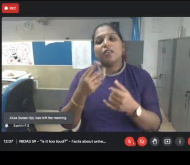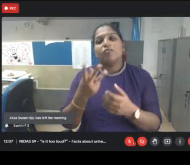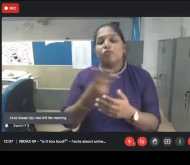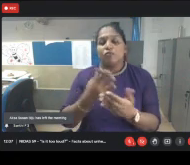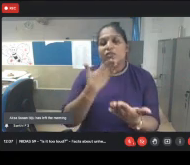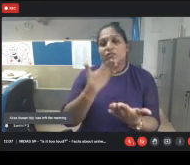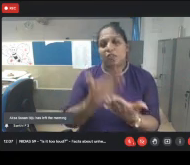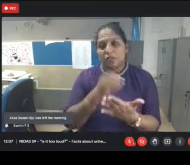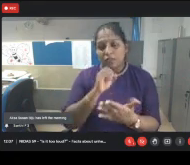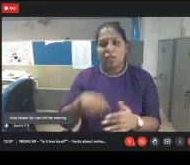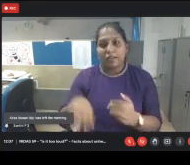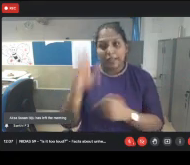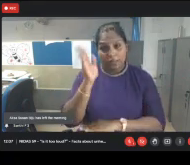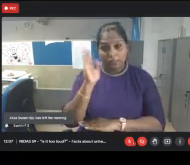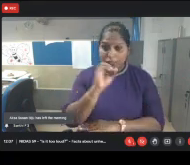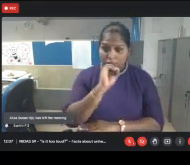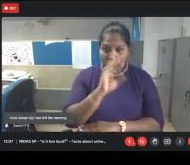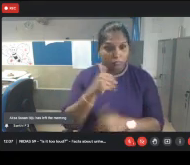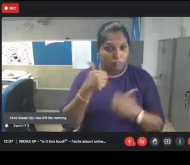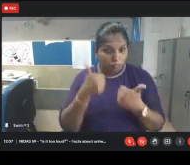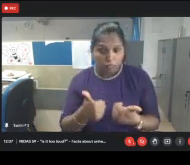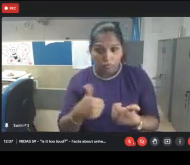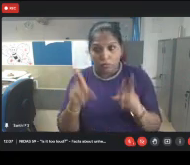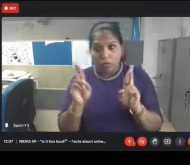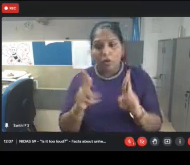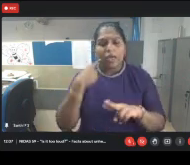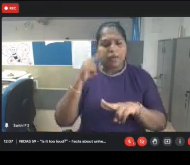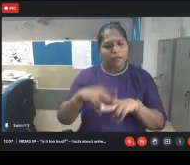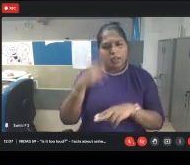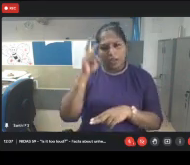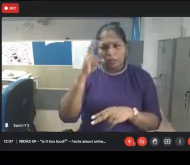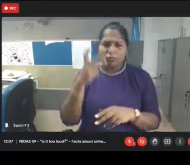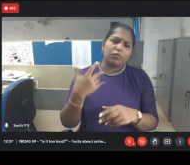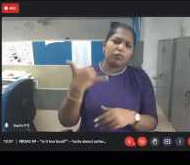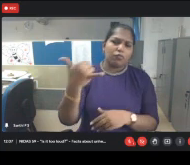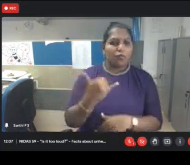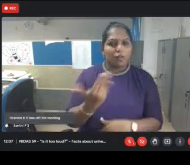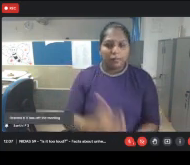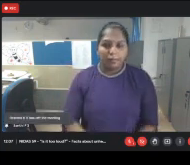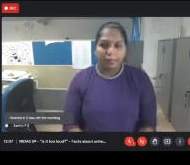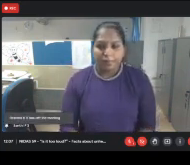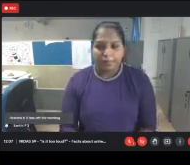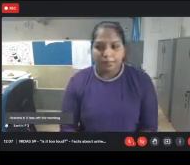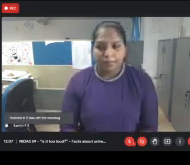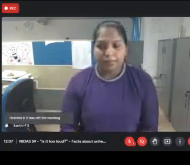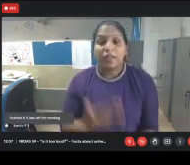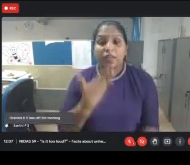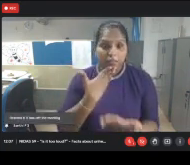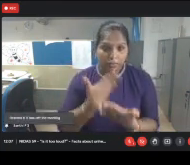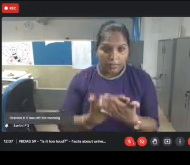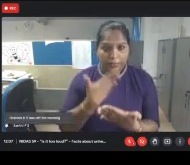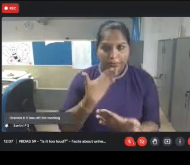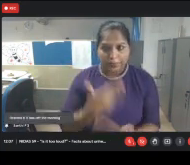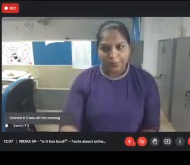ഇങ്ങനെ ഒരു പ്ലാറ്റ്ഫോം ഒരുക്കി തന്ന നിഡാസിനും സോഷ്യൽ ജസ്റ്റിസ് മിഷനും ഞാൻ നന്ദി അറിയിക്കുന്നു.